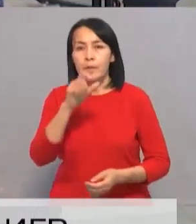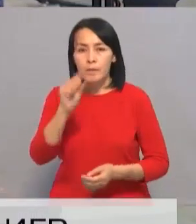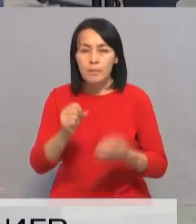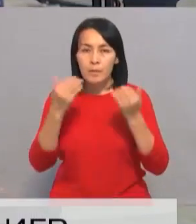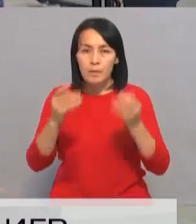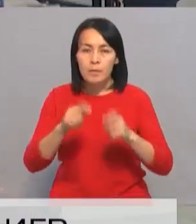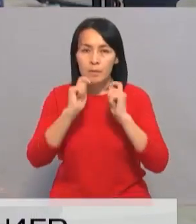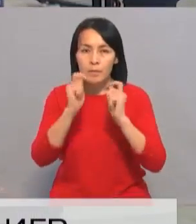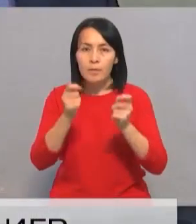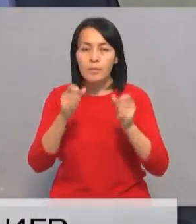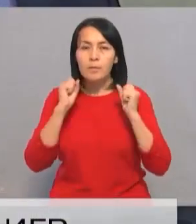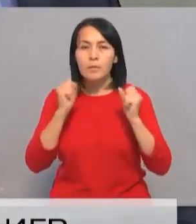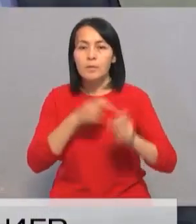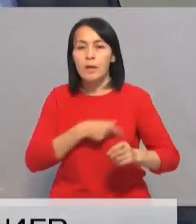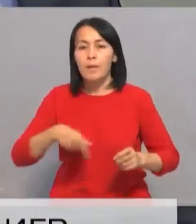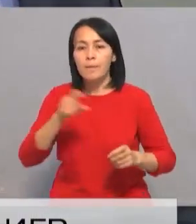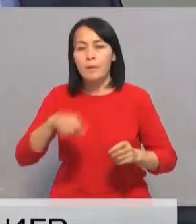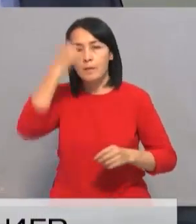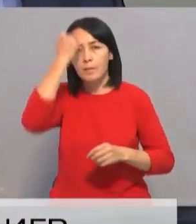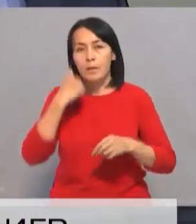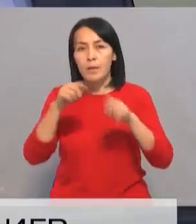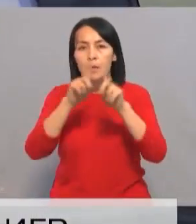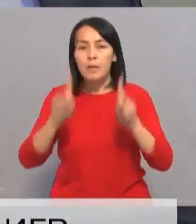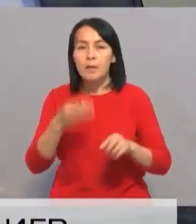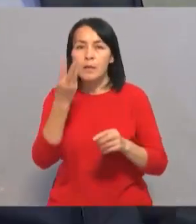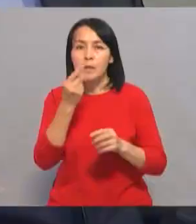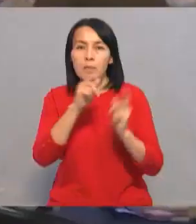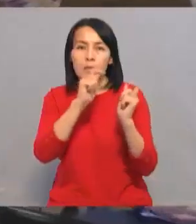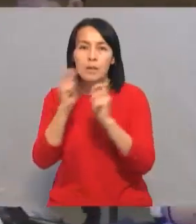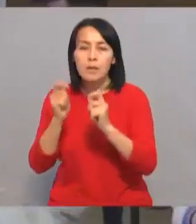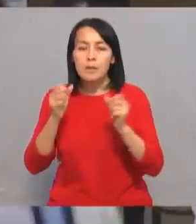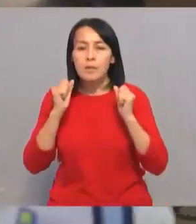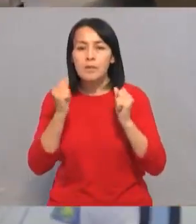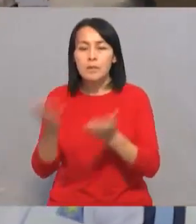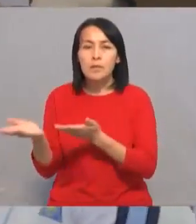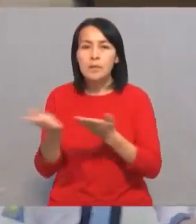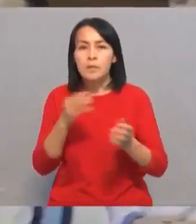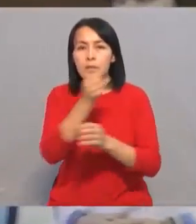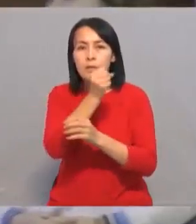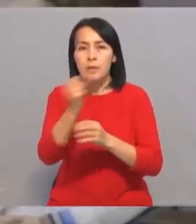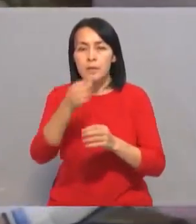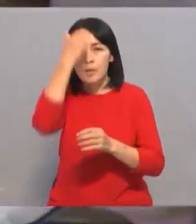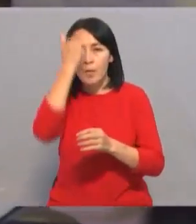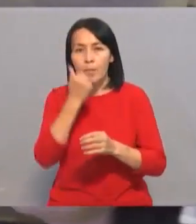Абдымажитович вручил спортсменам и тренерам благодарственные письма и денежные призы. Спортсмены, вернувшиеся с победой,